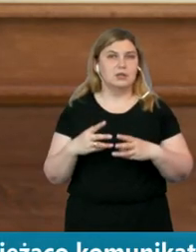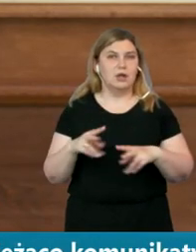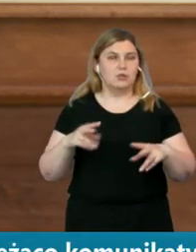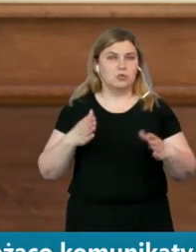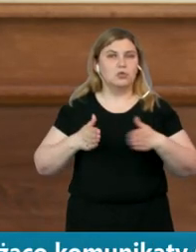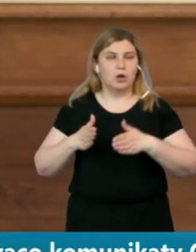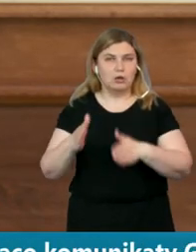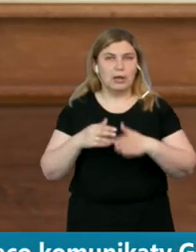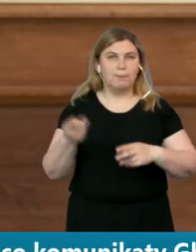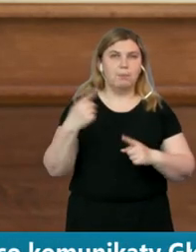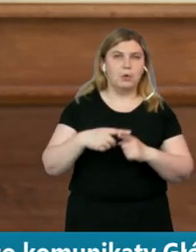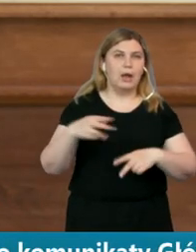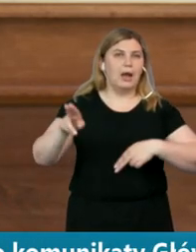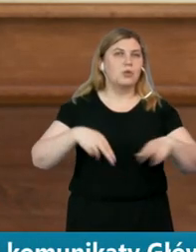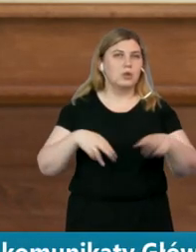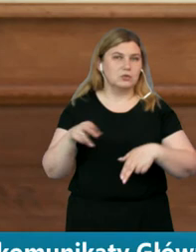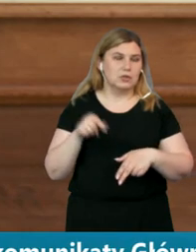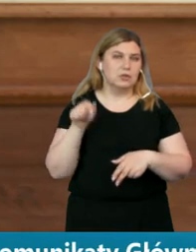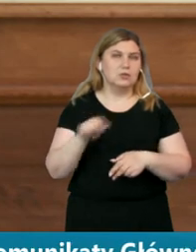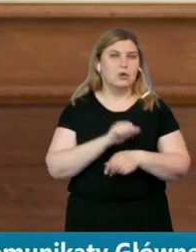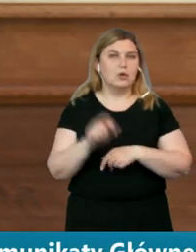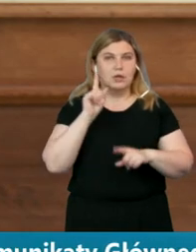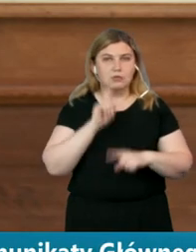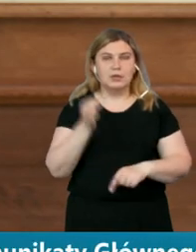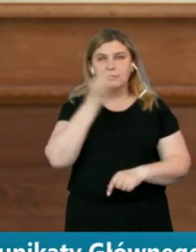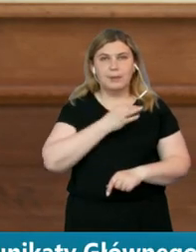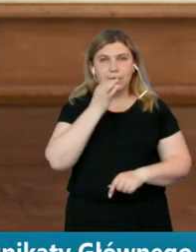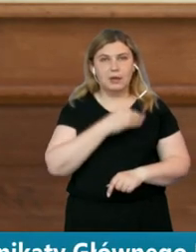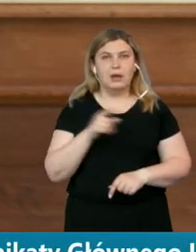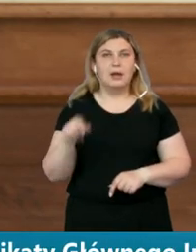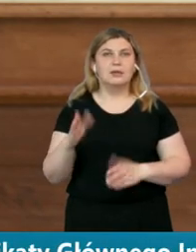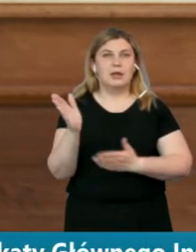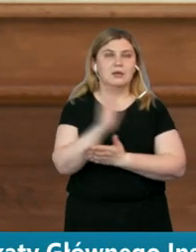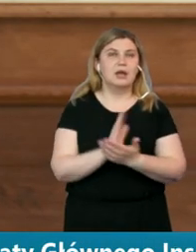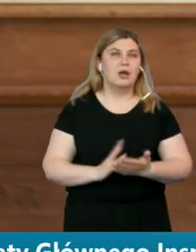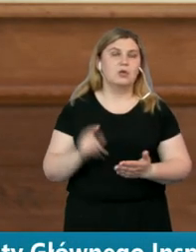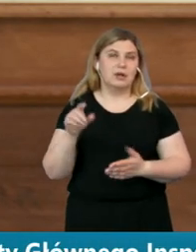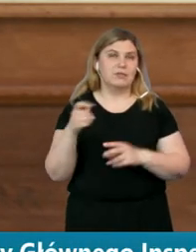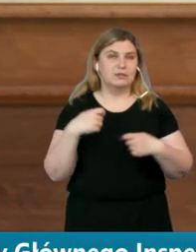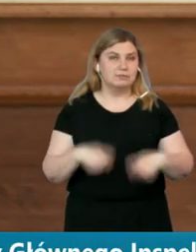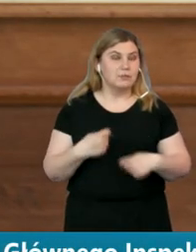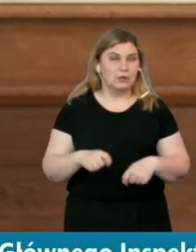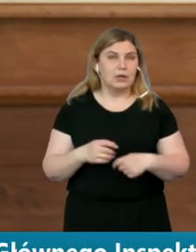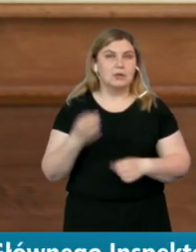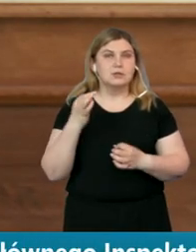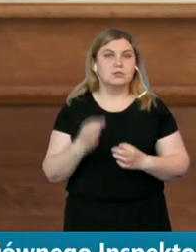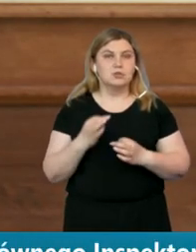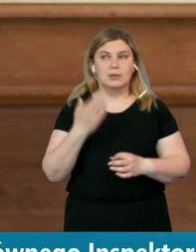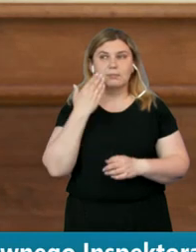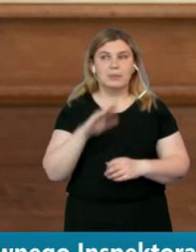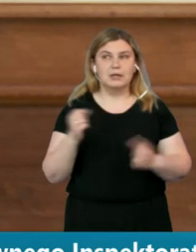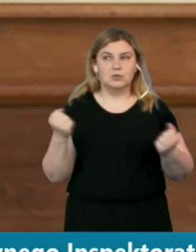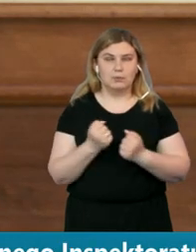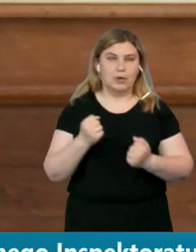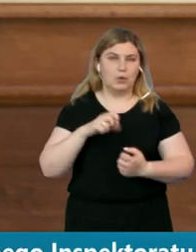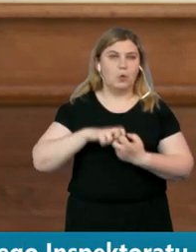plus autostradowy i to jest rzeczywiście za mało. Ale taka jest niestety geografia Szczecina i dziś bardzo mocno